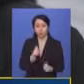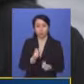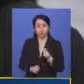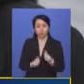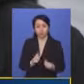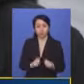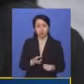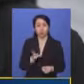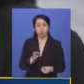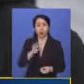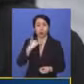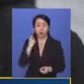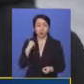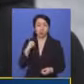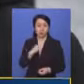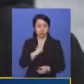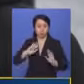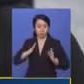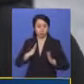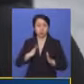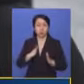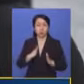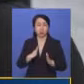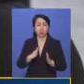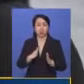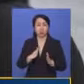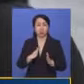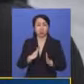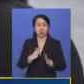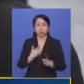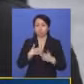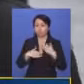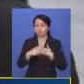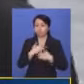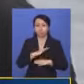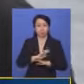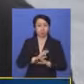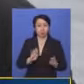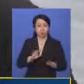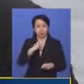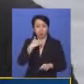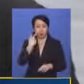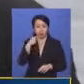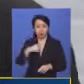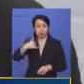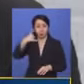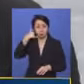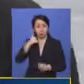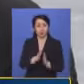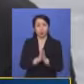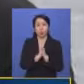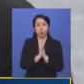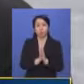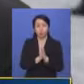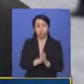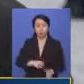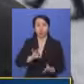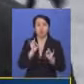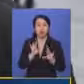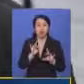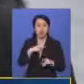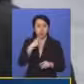когда сама столкнулась, как бы, ну, не более это приятно особо, когда тебе звонят и просит продиктовать того, чего